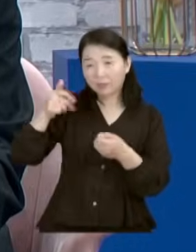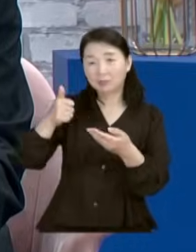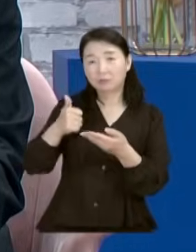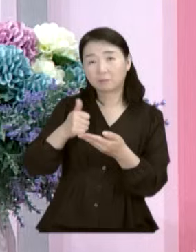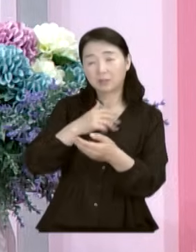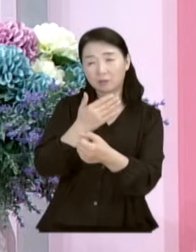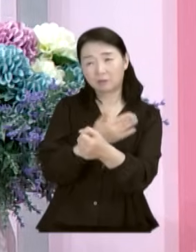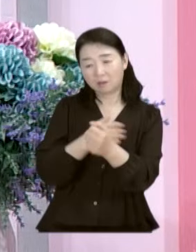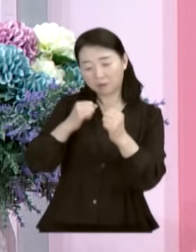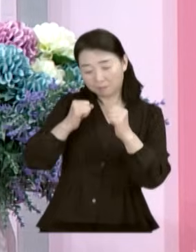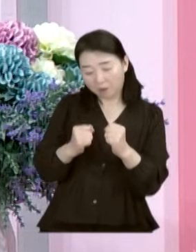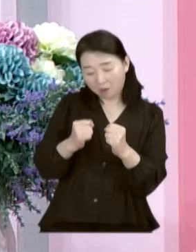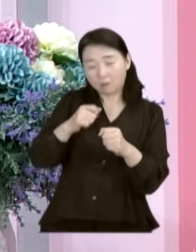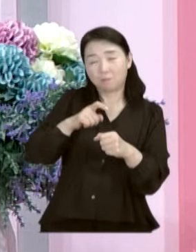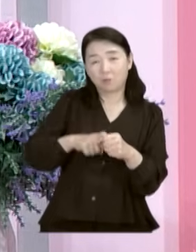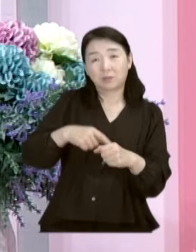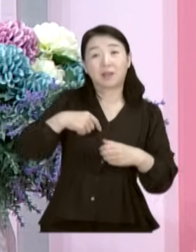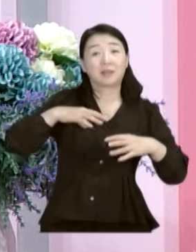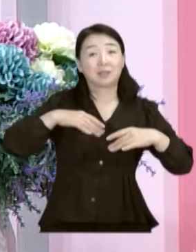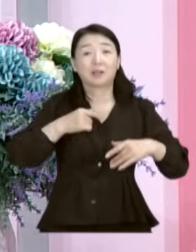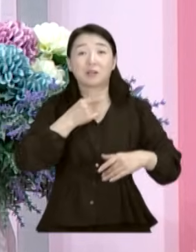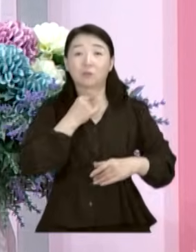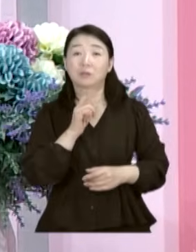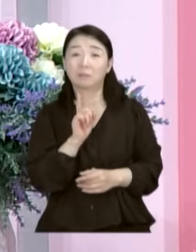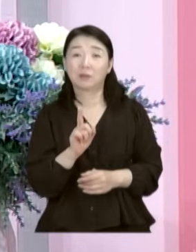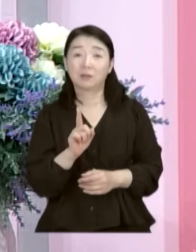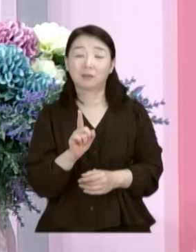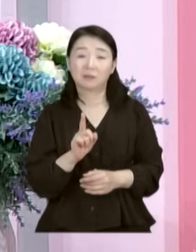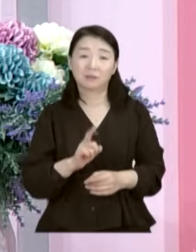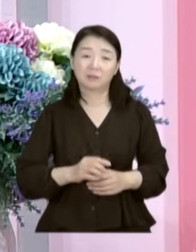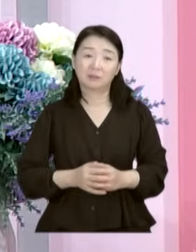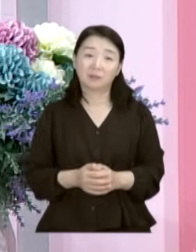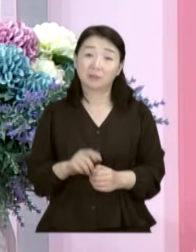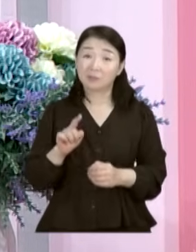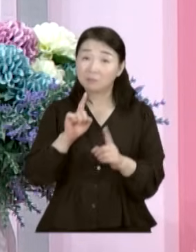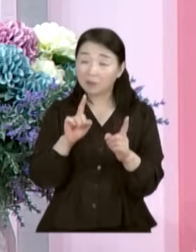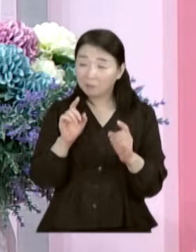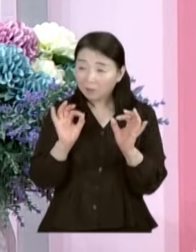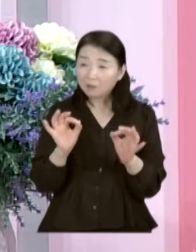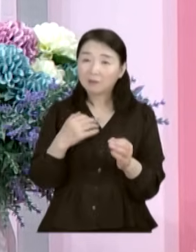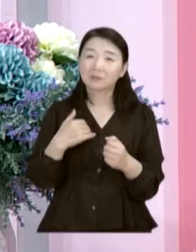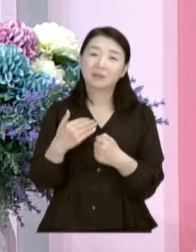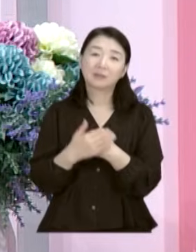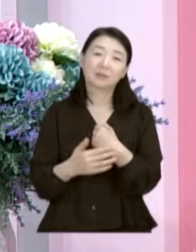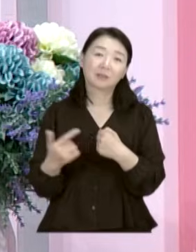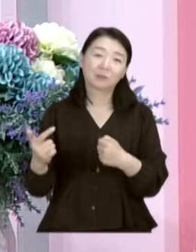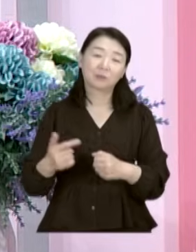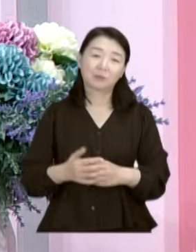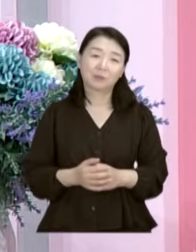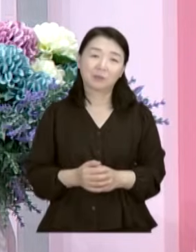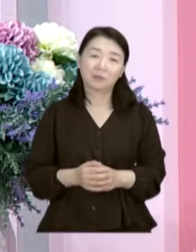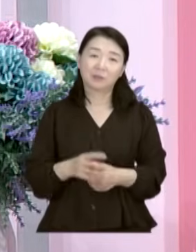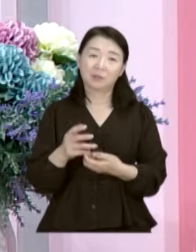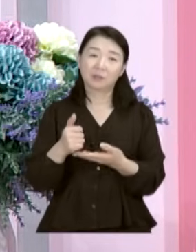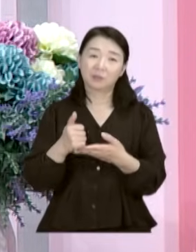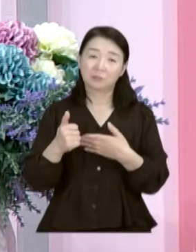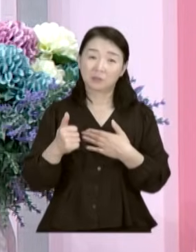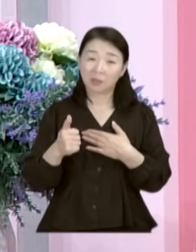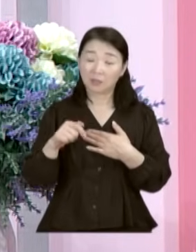안에 하나님의 능력이 머물게 하려고 내가 자랑한다고이 말이 너무 저에게 은혜가 돼서